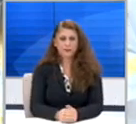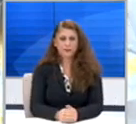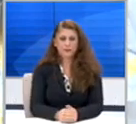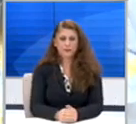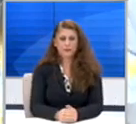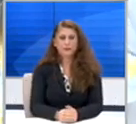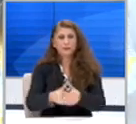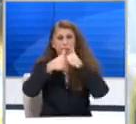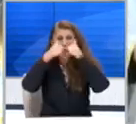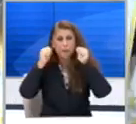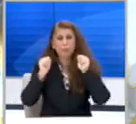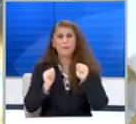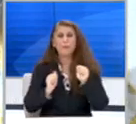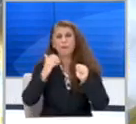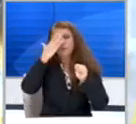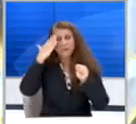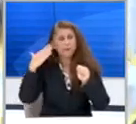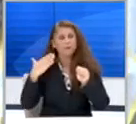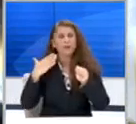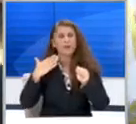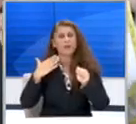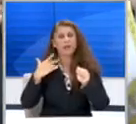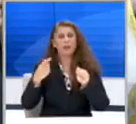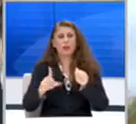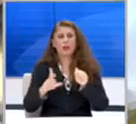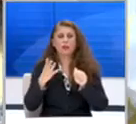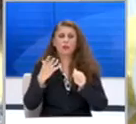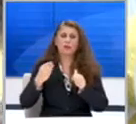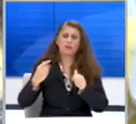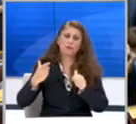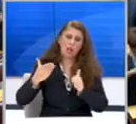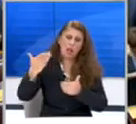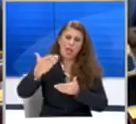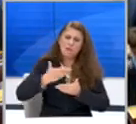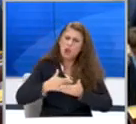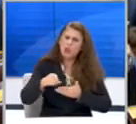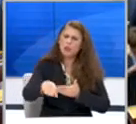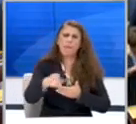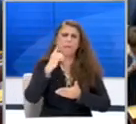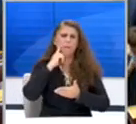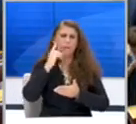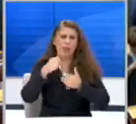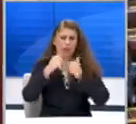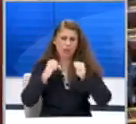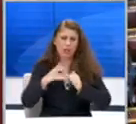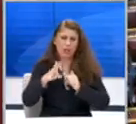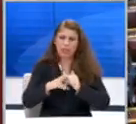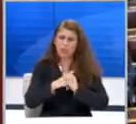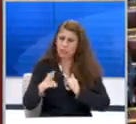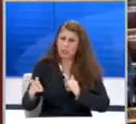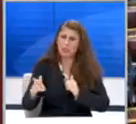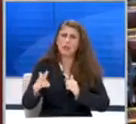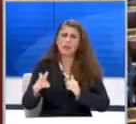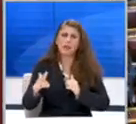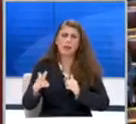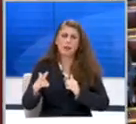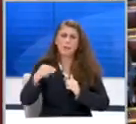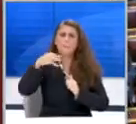Της Παναγίας Αχράντου υπερευλογημένης εν δόξου, δεσπίνης ημών Θεοτόκου και αϊπαρθένου